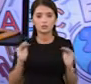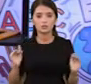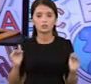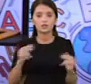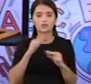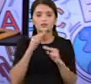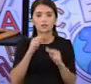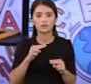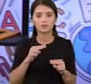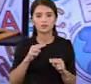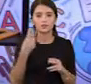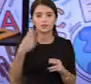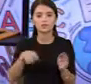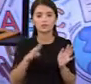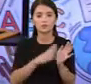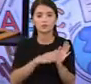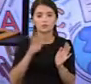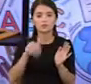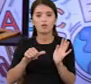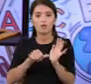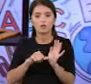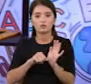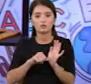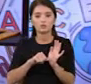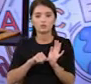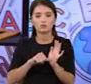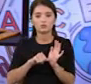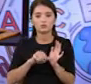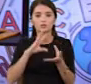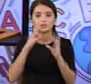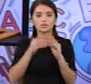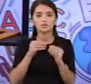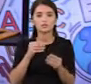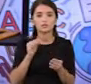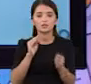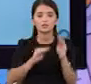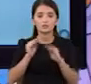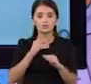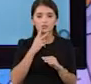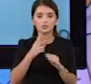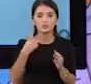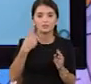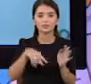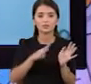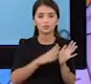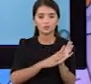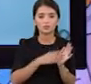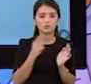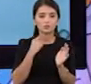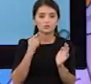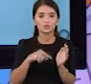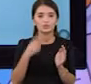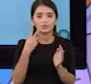bolajonlar. Diqqat qiling. 29 va 6 sonlarning yig'indisini hisoblash. 29